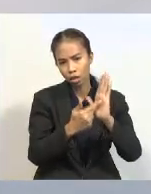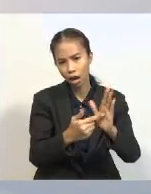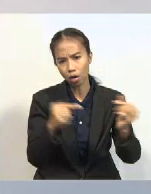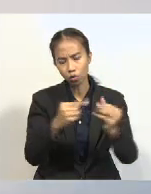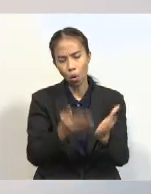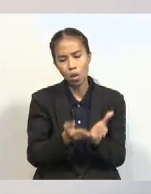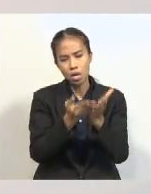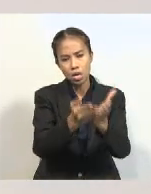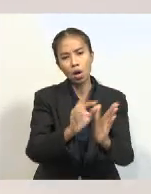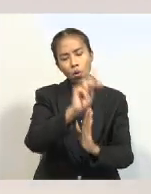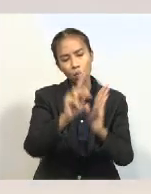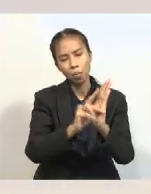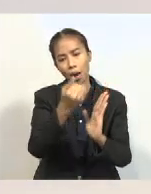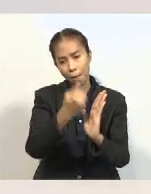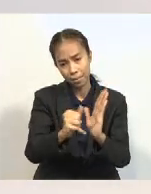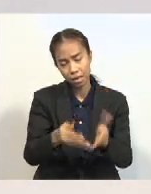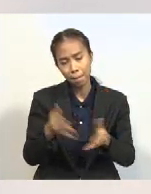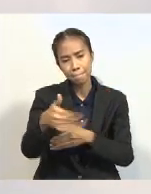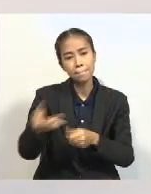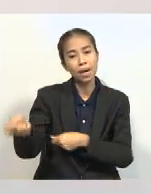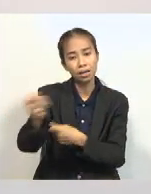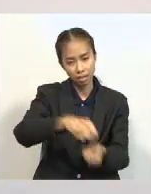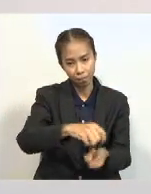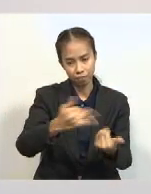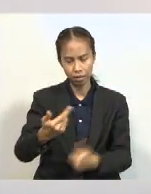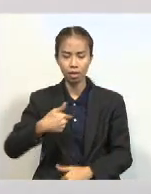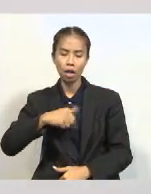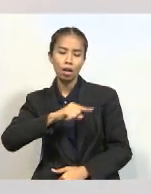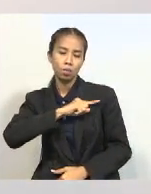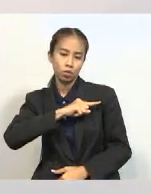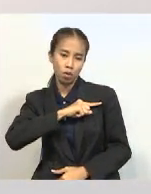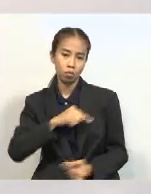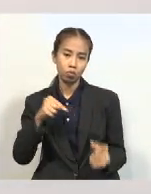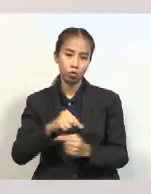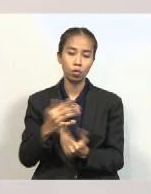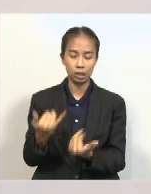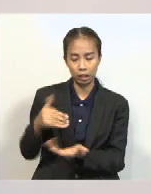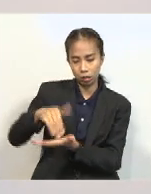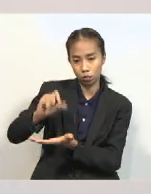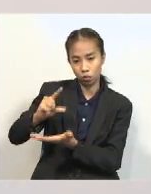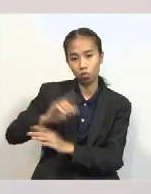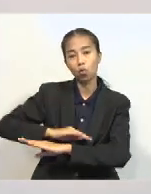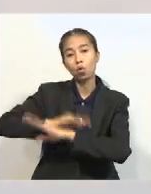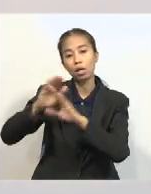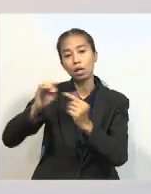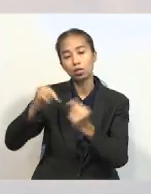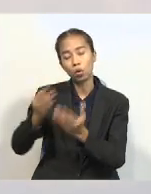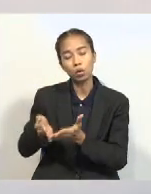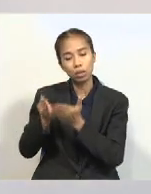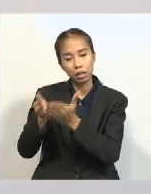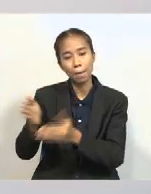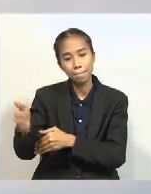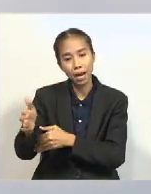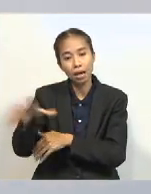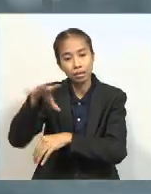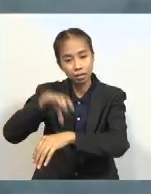ทำประมงผิดกฎหมายซึ่งเป็นงานที่ศรชนจะเข้าไปมีส่วนรับผิดชอบหลังการยกเลิกศูนย์บัญชาการแก้ไขปัญหาการทำประมงผิดกฎหม